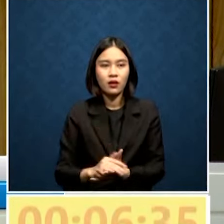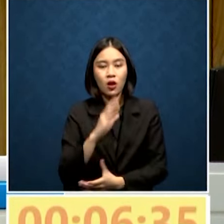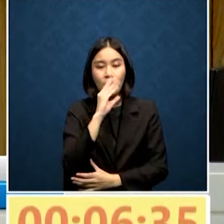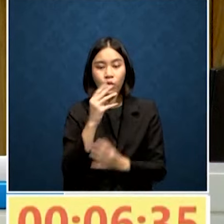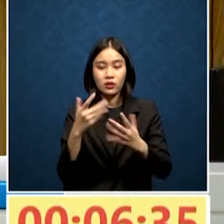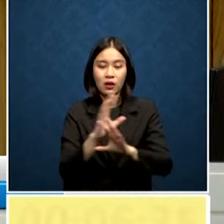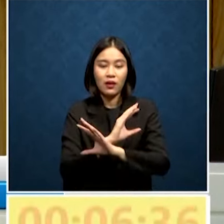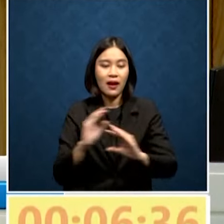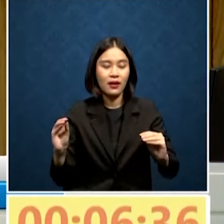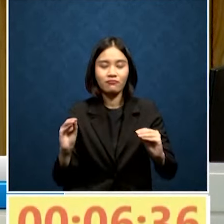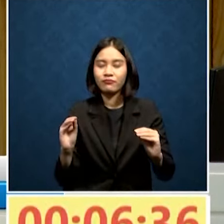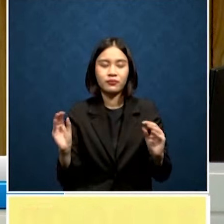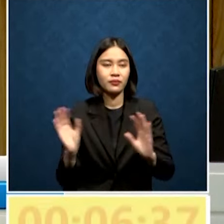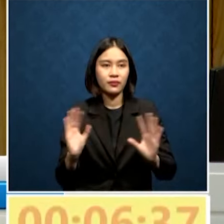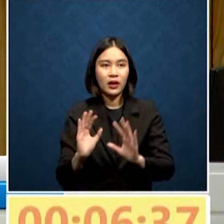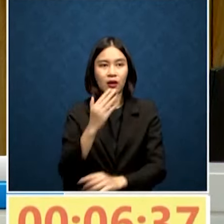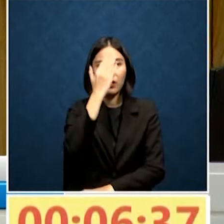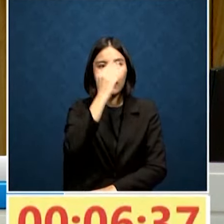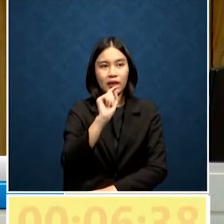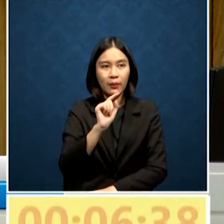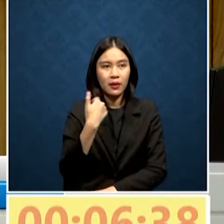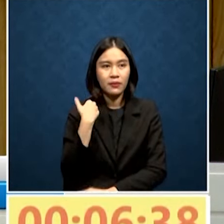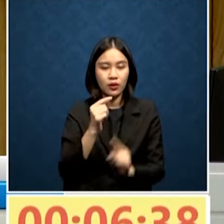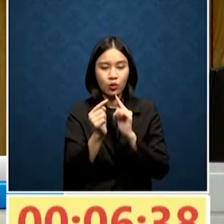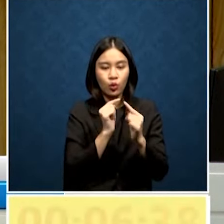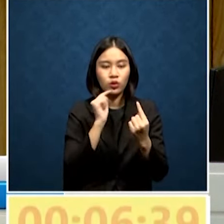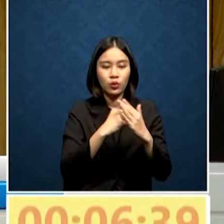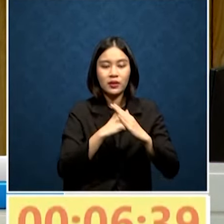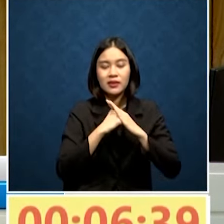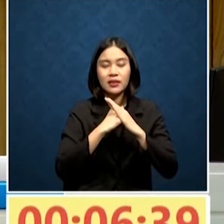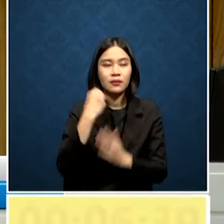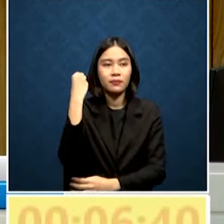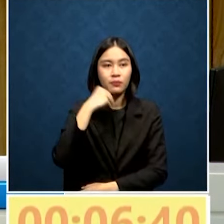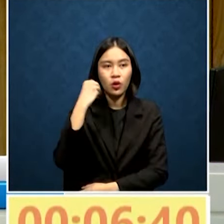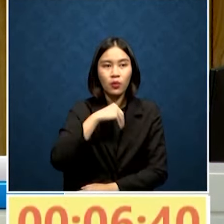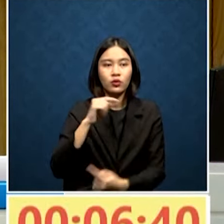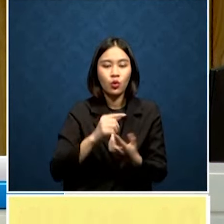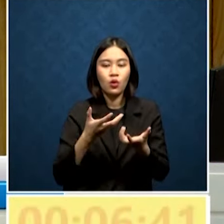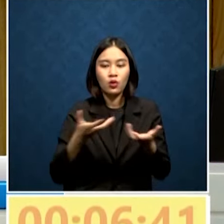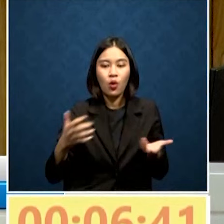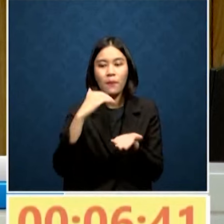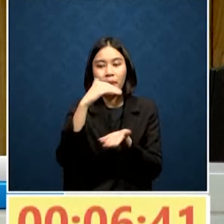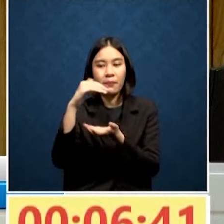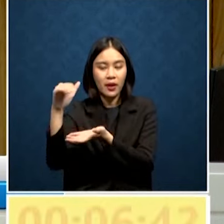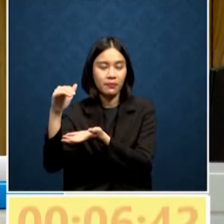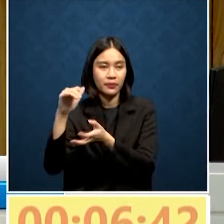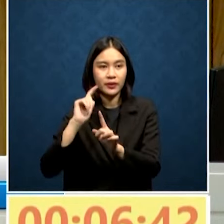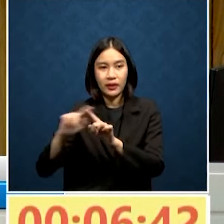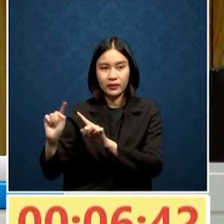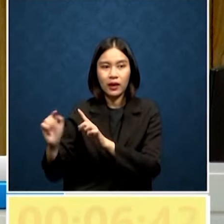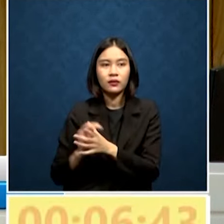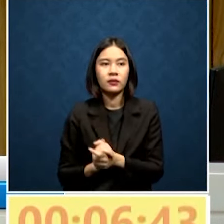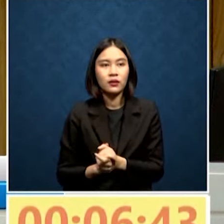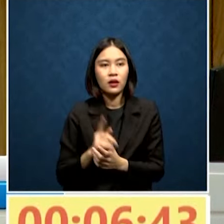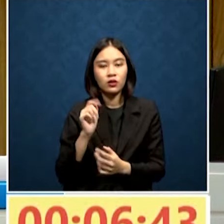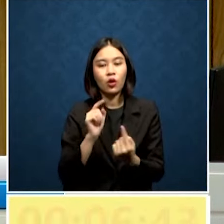ไปเราเนื่องจากเราจะมีการติดต่อกับจีนอยู่เป็นประจำอยู่แล้วเรื่องการส่งของสินค้าออกนอกต่างๆเราก็ต้